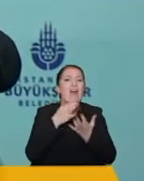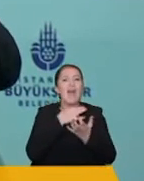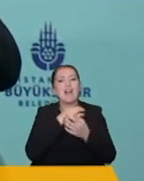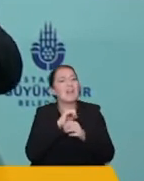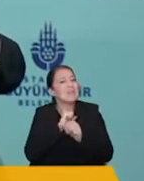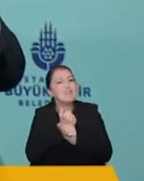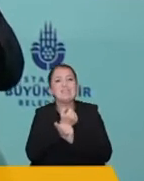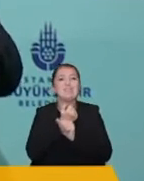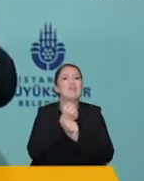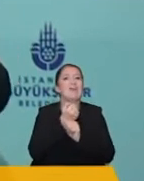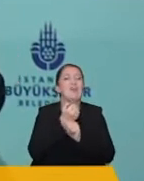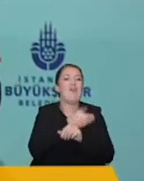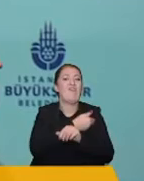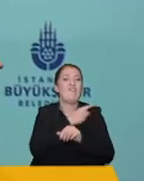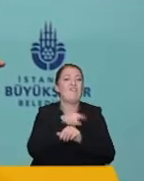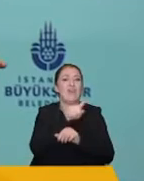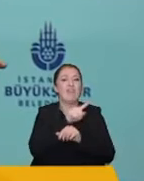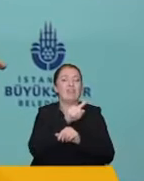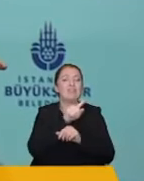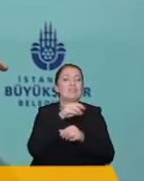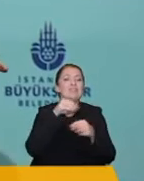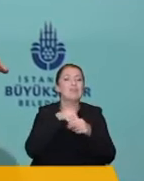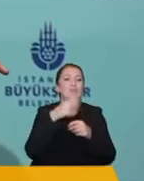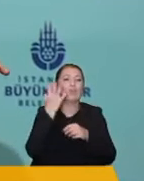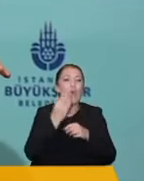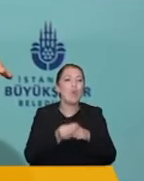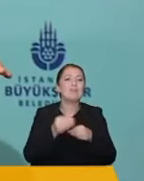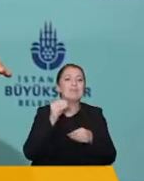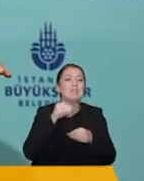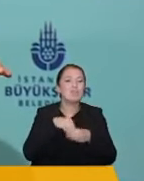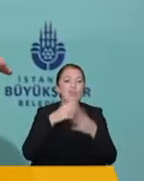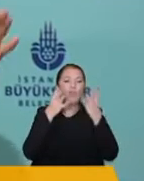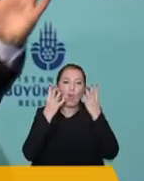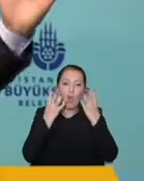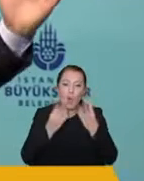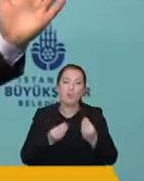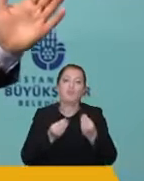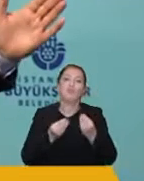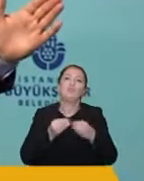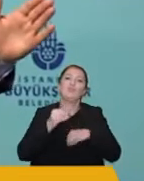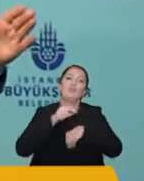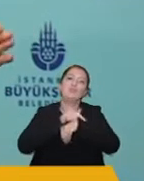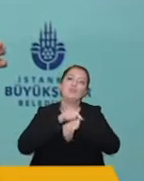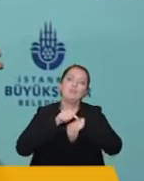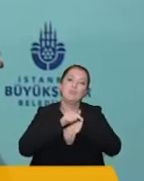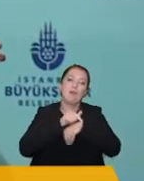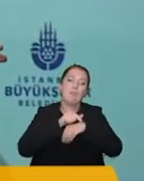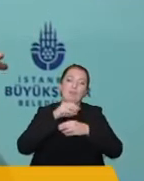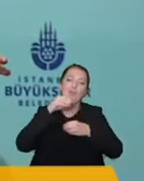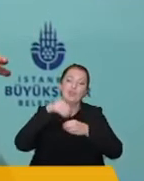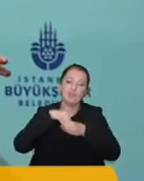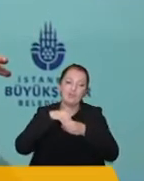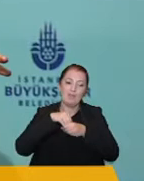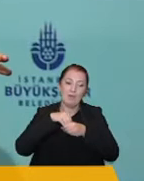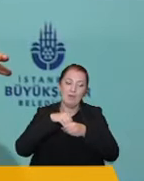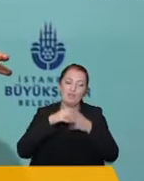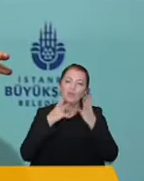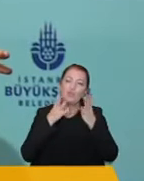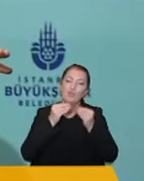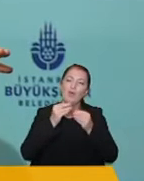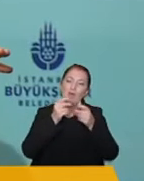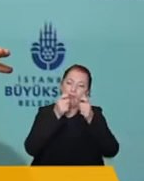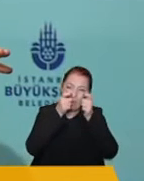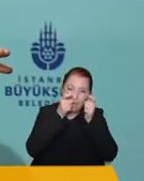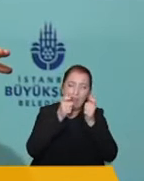gelirli vatandaş odaklı olması içinde bulunduğumuz zaman dilimi içerisinde çok